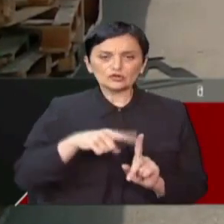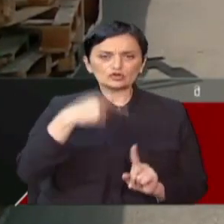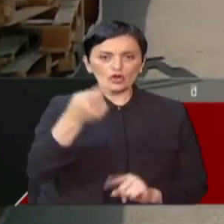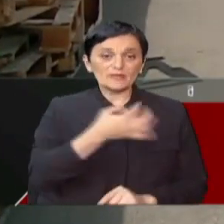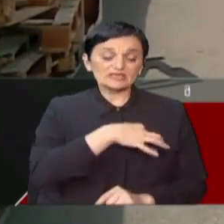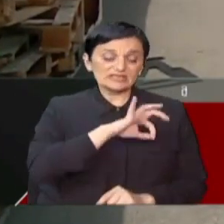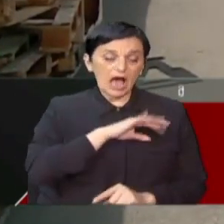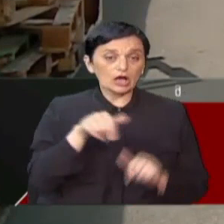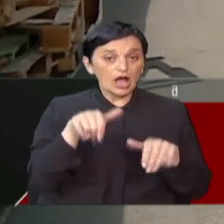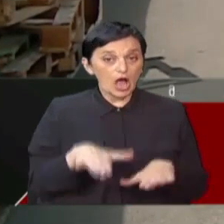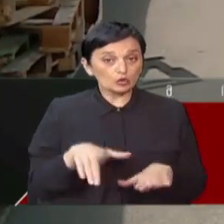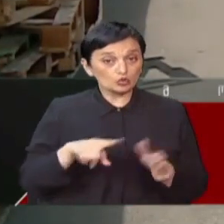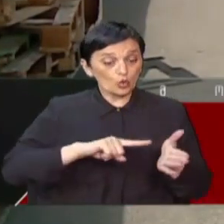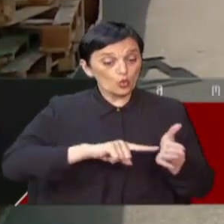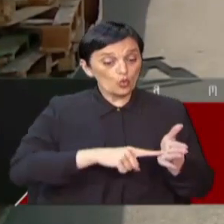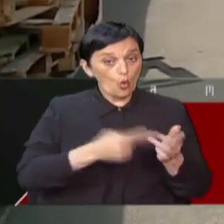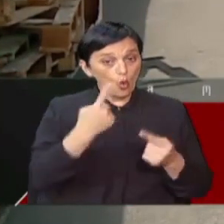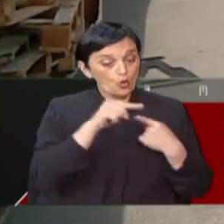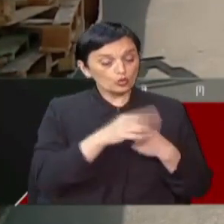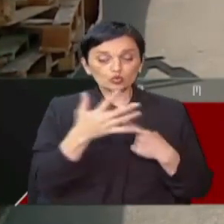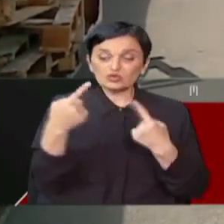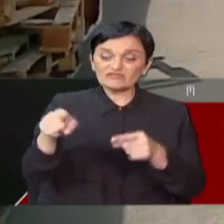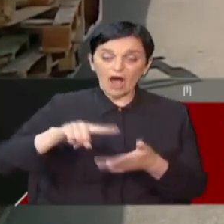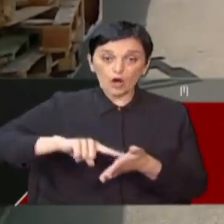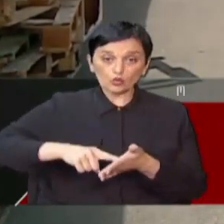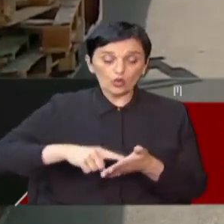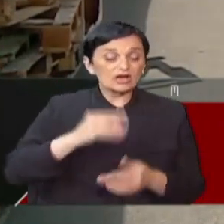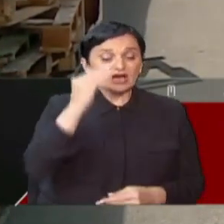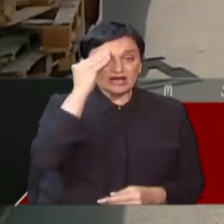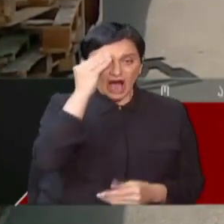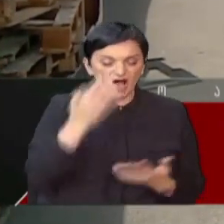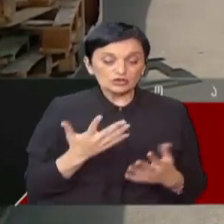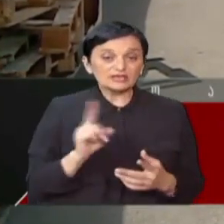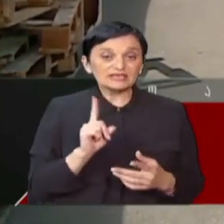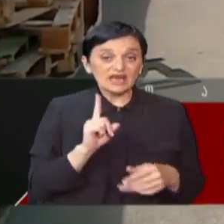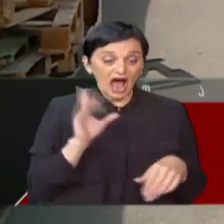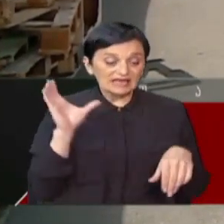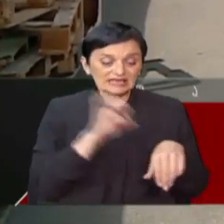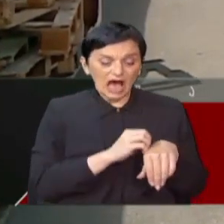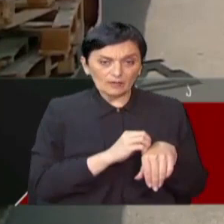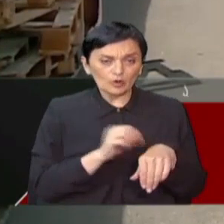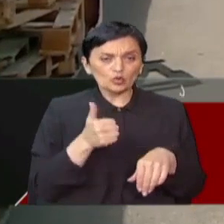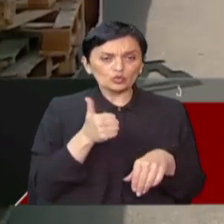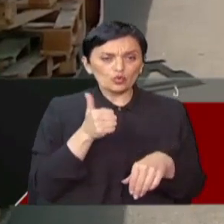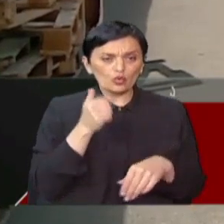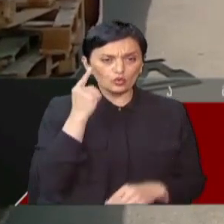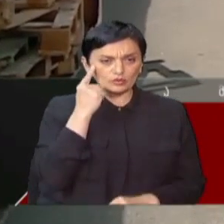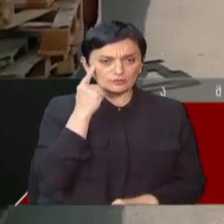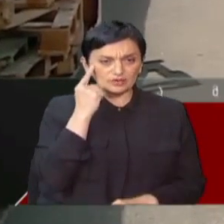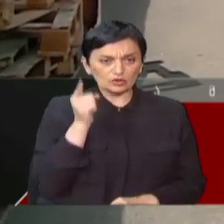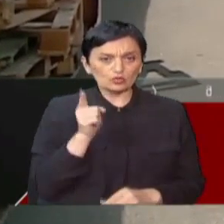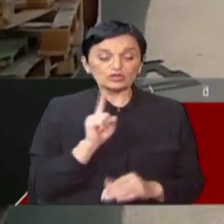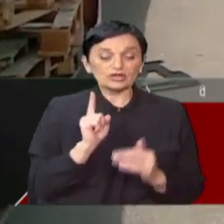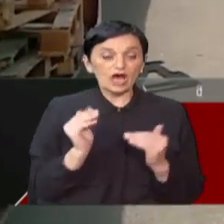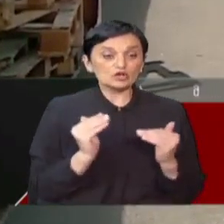სააგენტო გადაწყვეტს, ანუ ის იმ ლოკაციაზე დაუბრუნდება თუ სხვა ლოკაციაზე. გააჩნია რა ტიპის დაკბენა ხდება. როგორ ფიქრობთ, ძალიან ბევრი